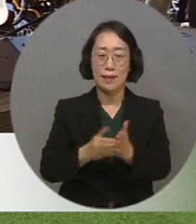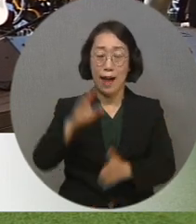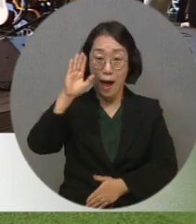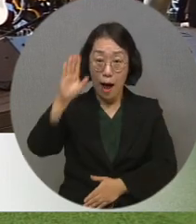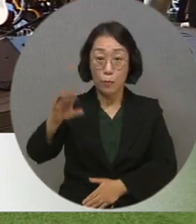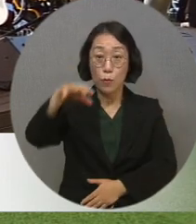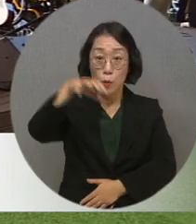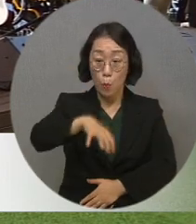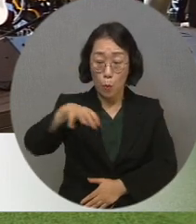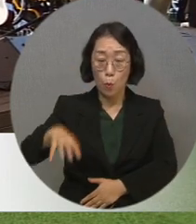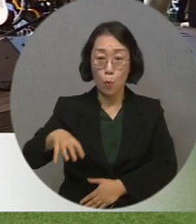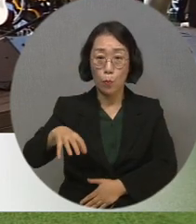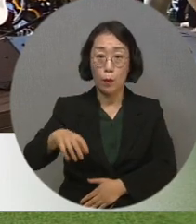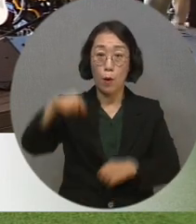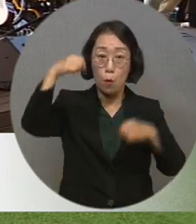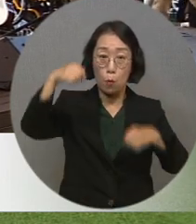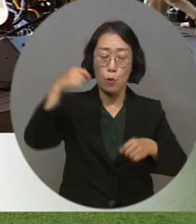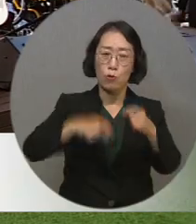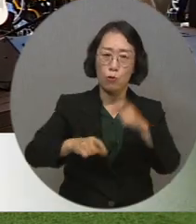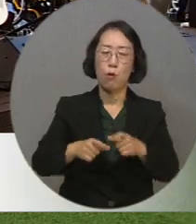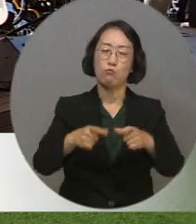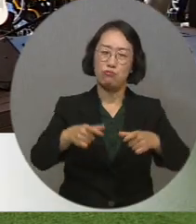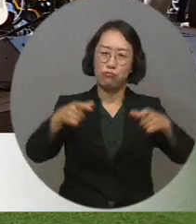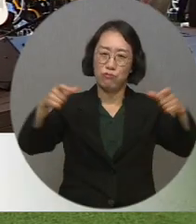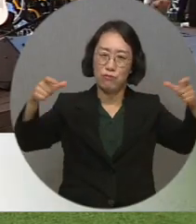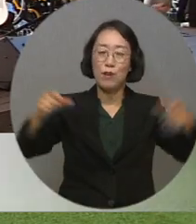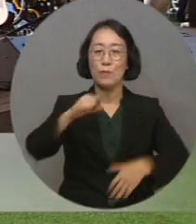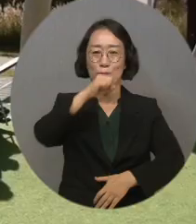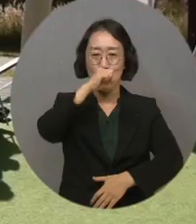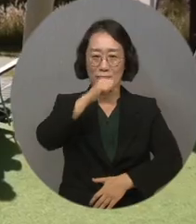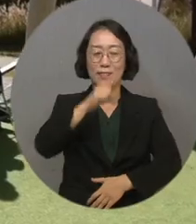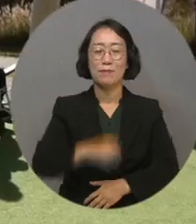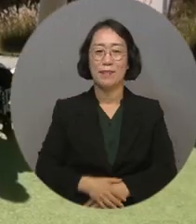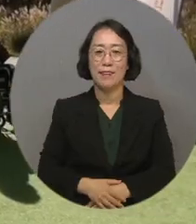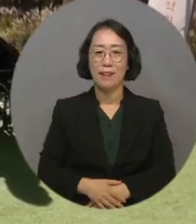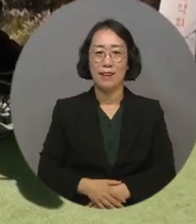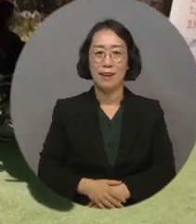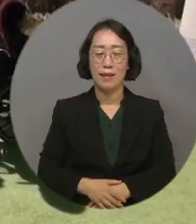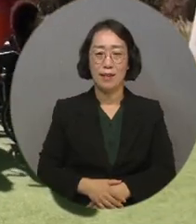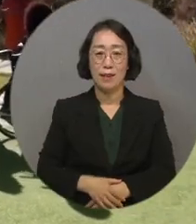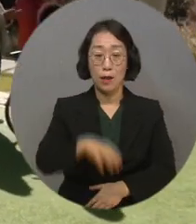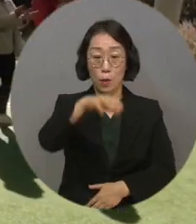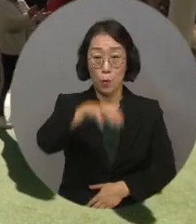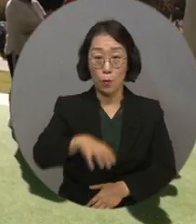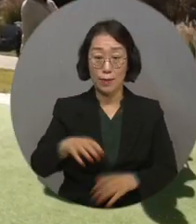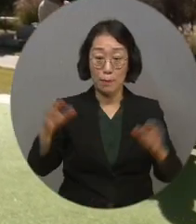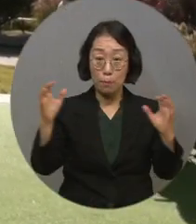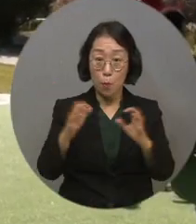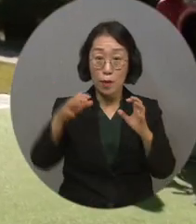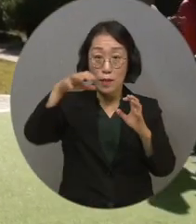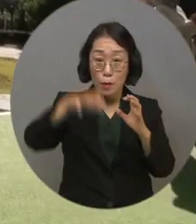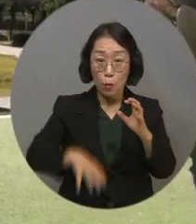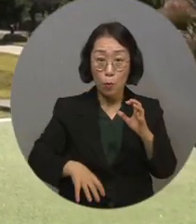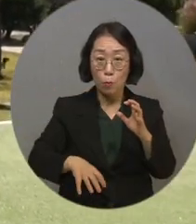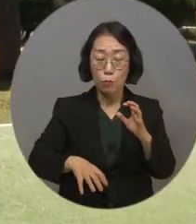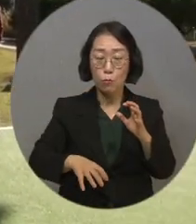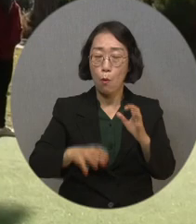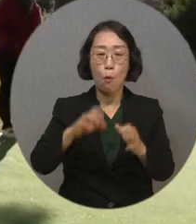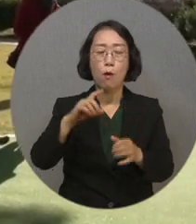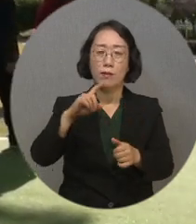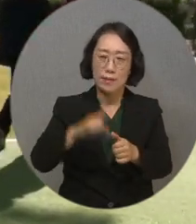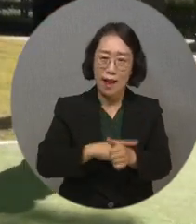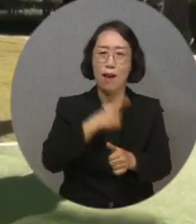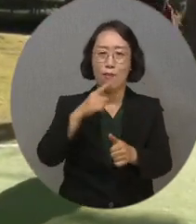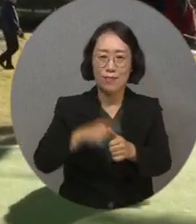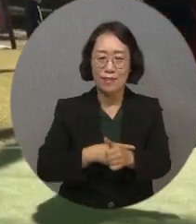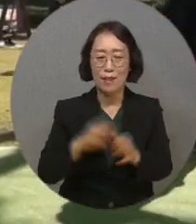이러한 공연들이 좀 많아졌으면 좋겠습니다. 시민이 있는 그곳에서 격식을 갖추지 않아도